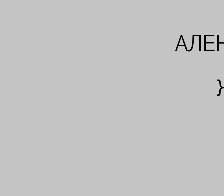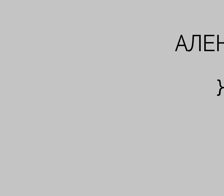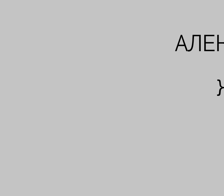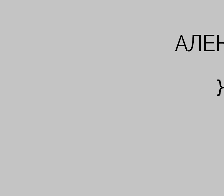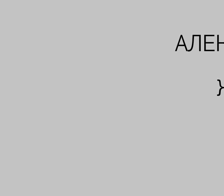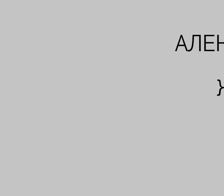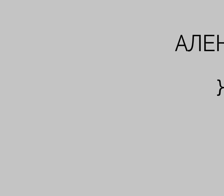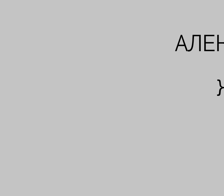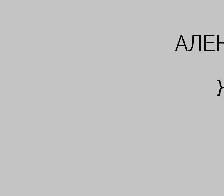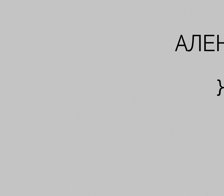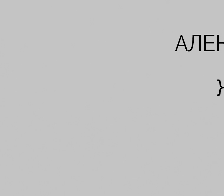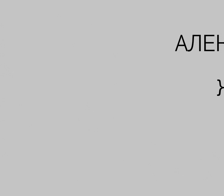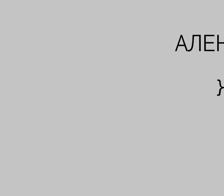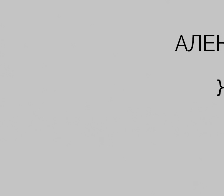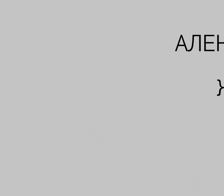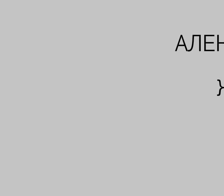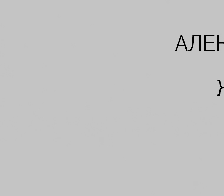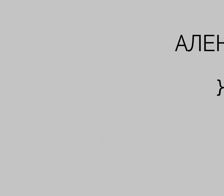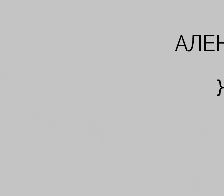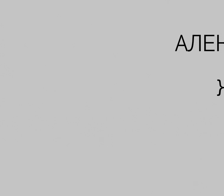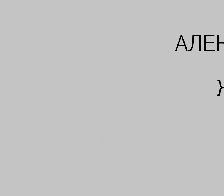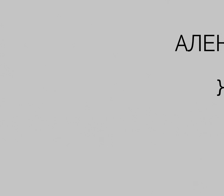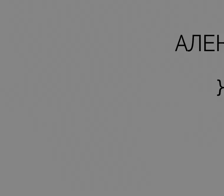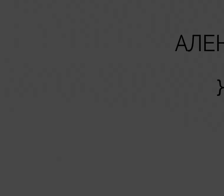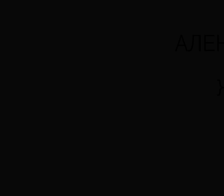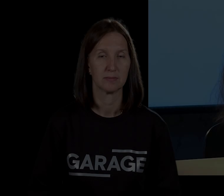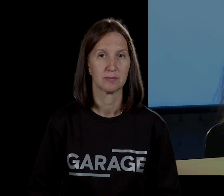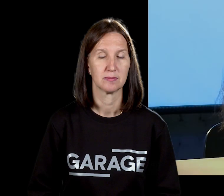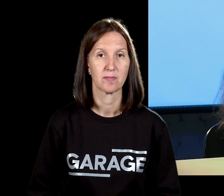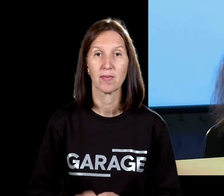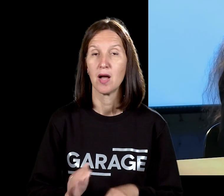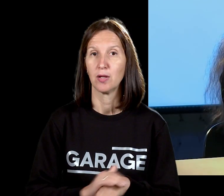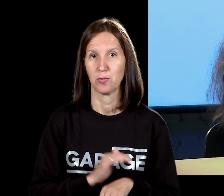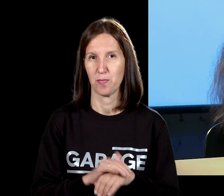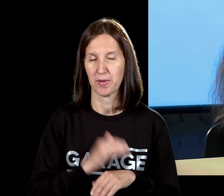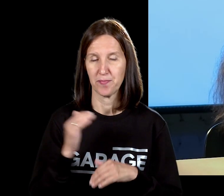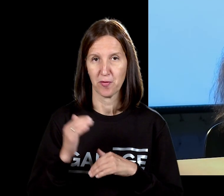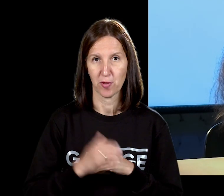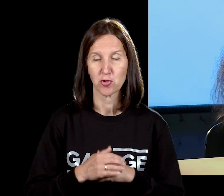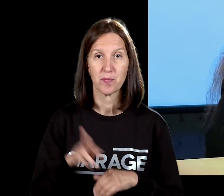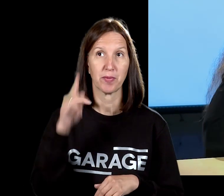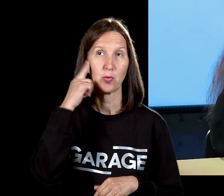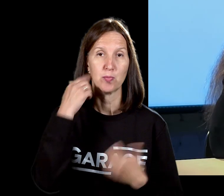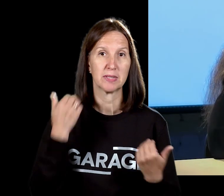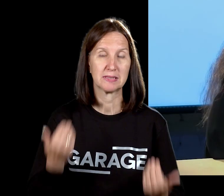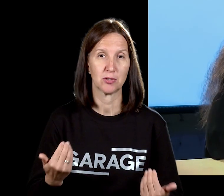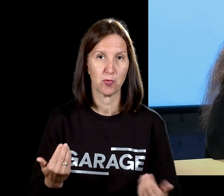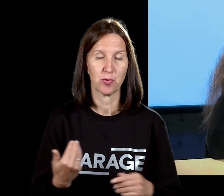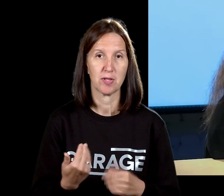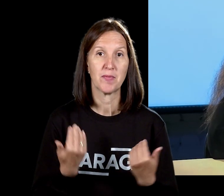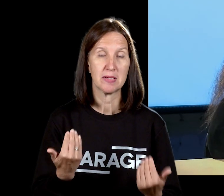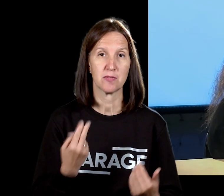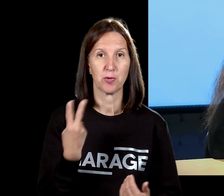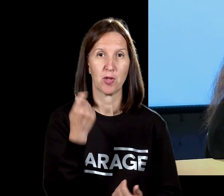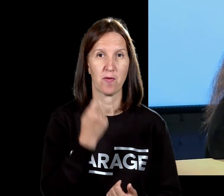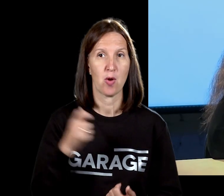надпись «Александр Калдер, Жуан Миро». Часть первая. Добрый вечер. Ну, я думаю, что сегодня у нас художники достаточно